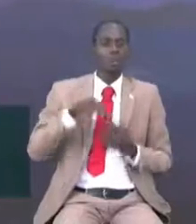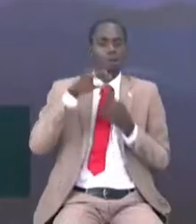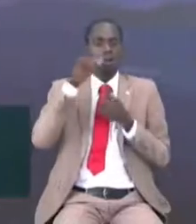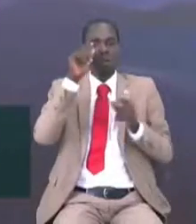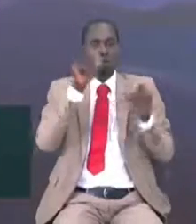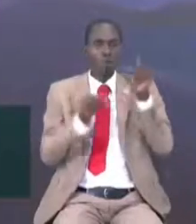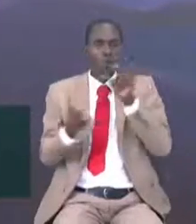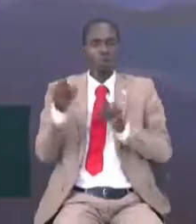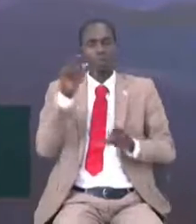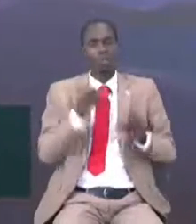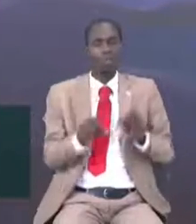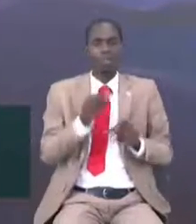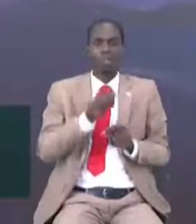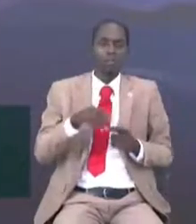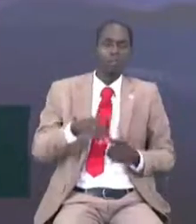purifié par lui